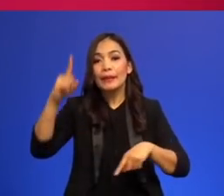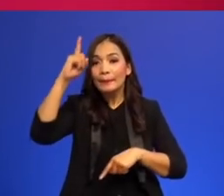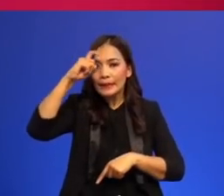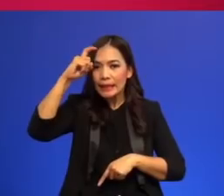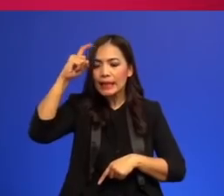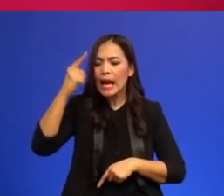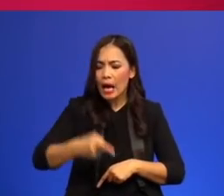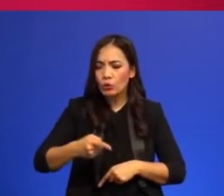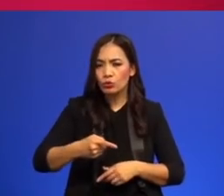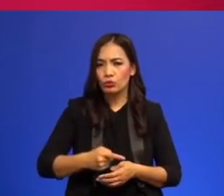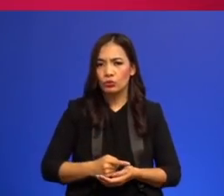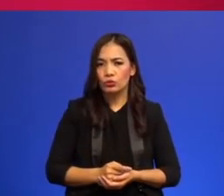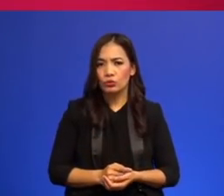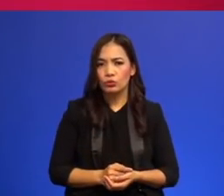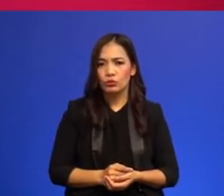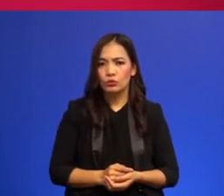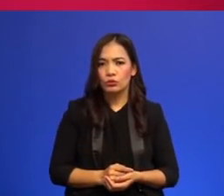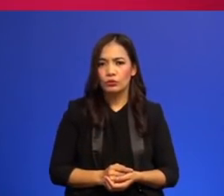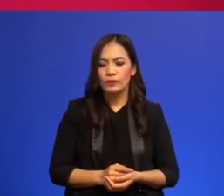bijaksana, saudara.